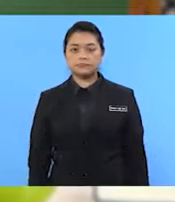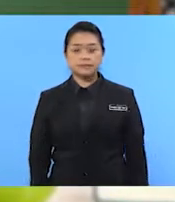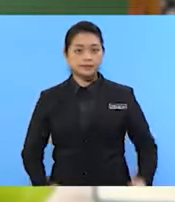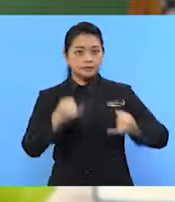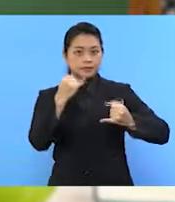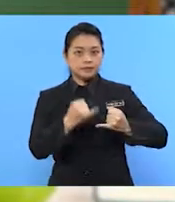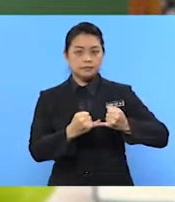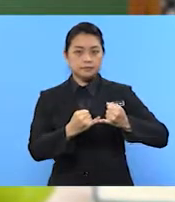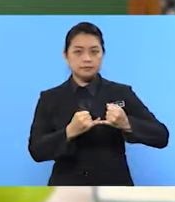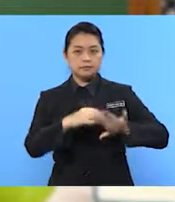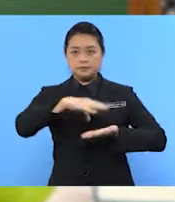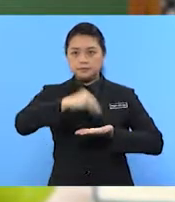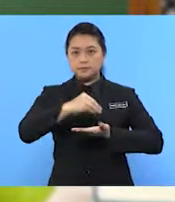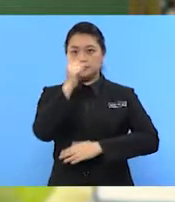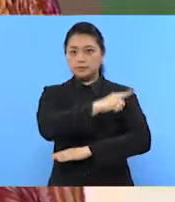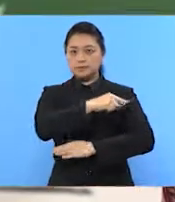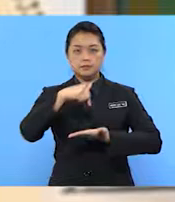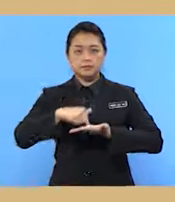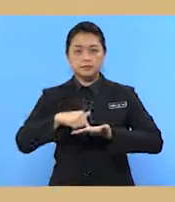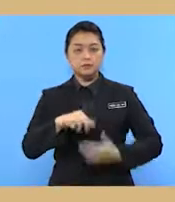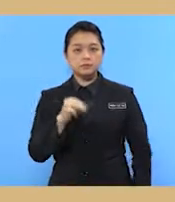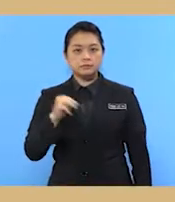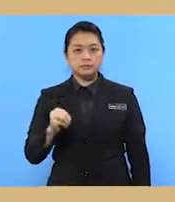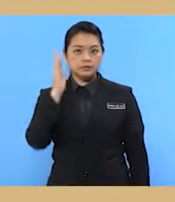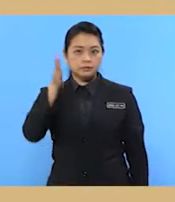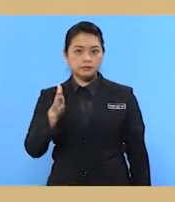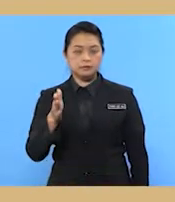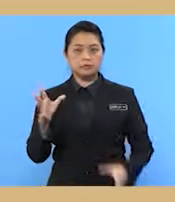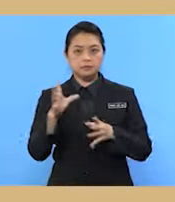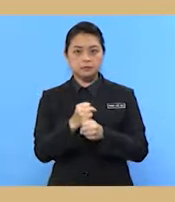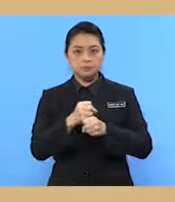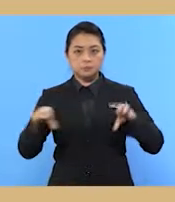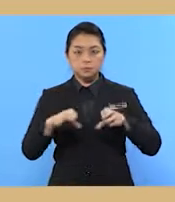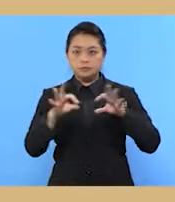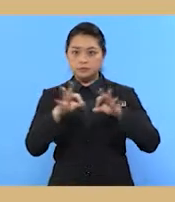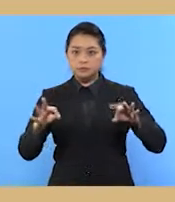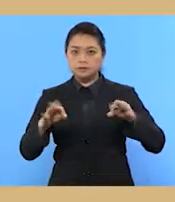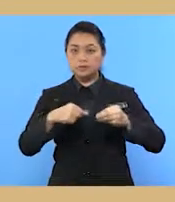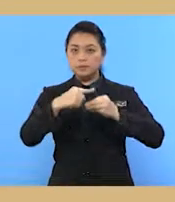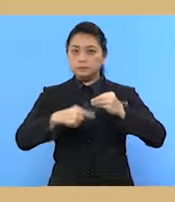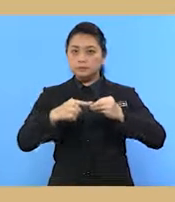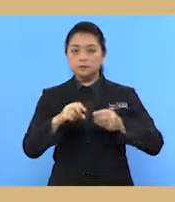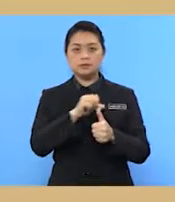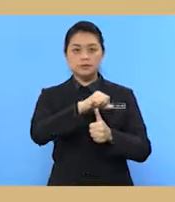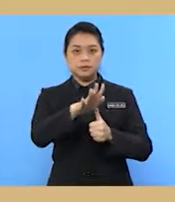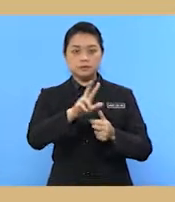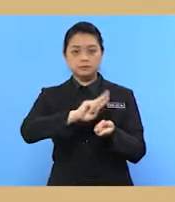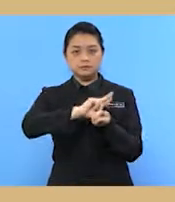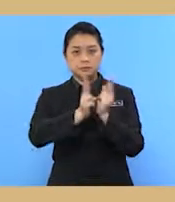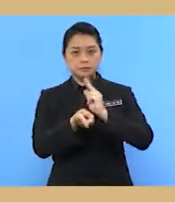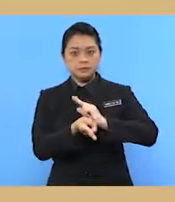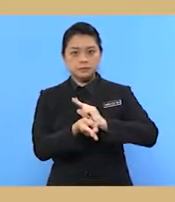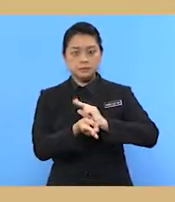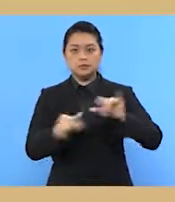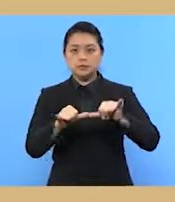akhir sesi pembelajaran hari ini, murid-murid akan dapat membuat konjektur tentang kesan perubahan saiz